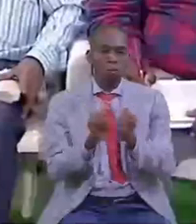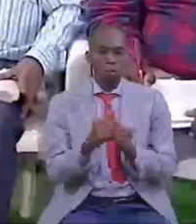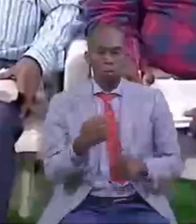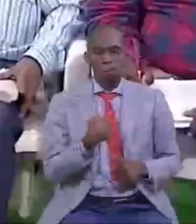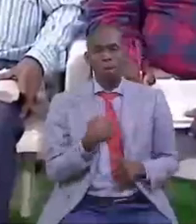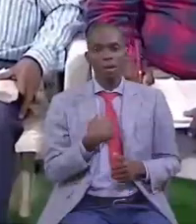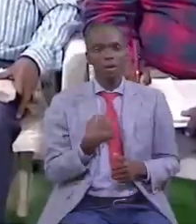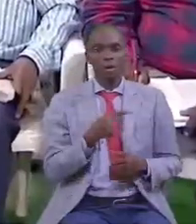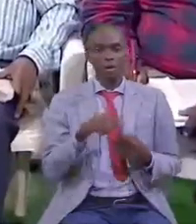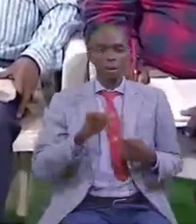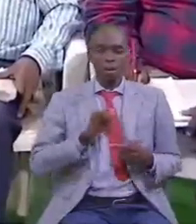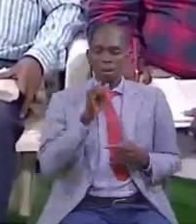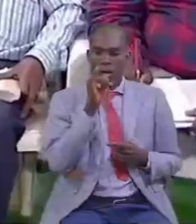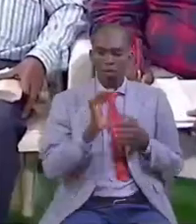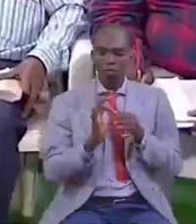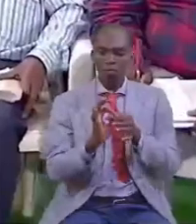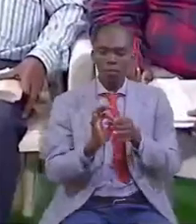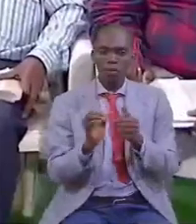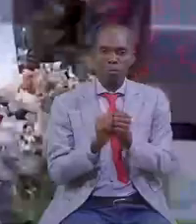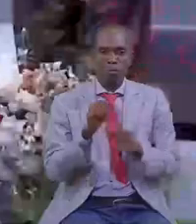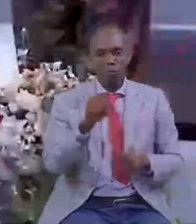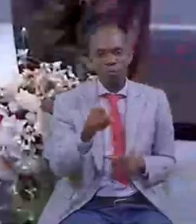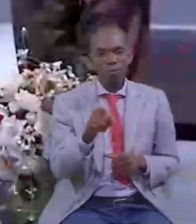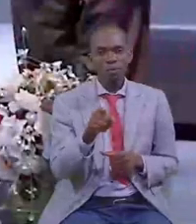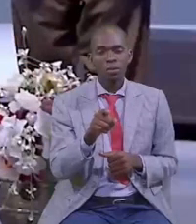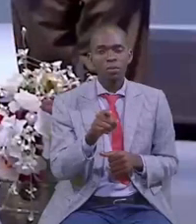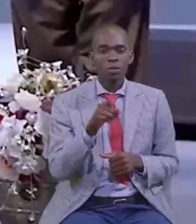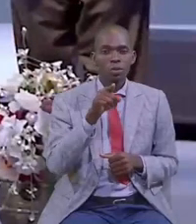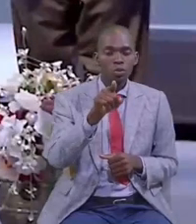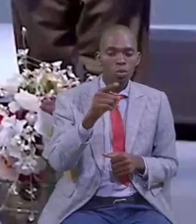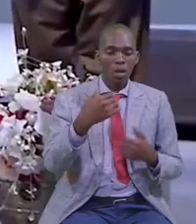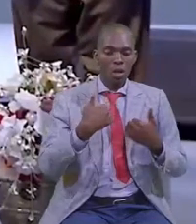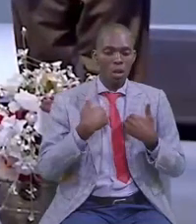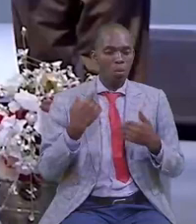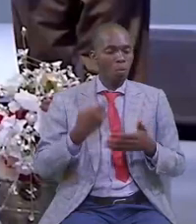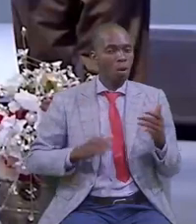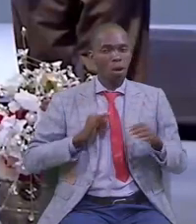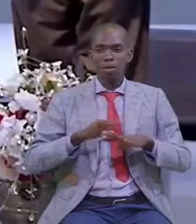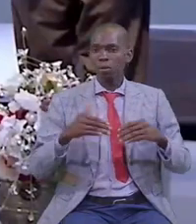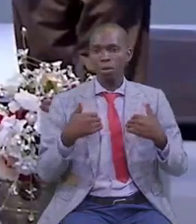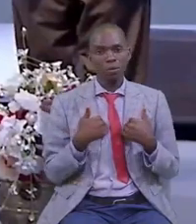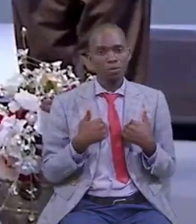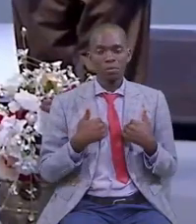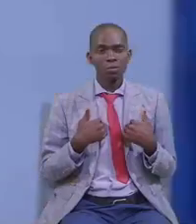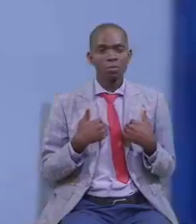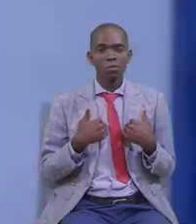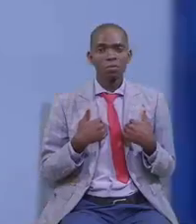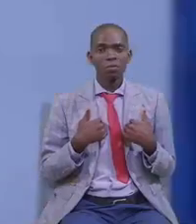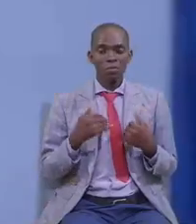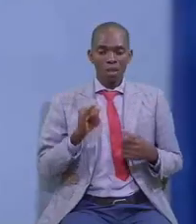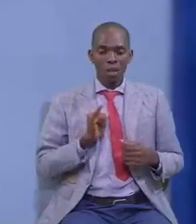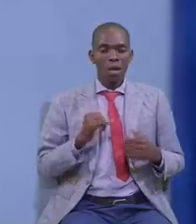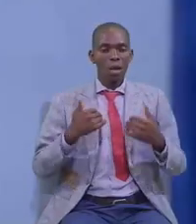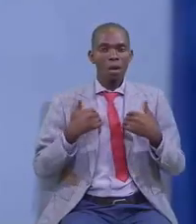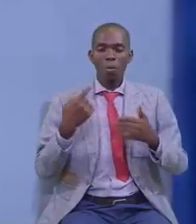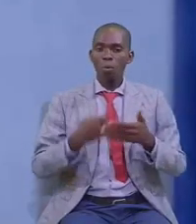et tu es uni à moi, et tu as ce que, et j'ai ce que tu n'as pas, et moi, j'ai ce que tu n'as